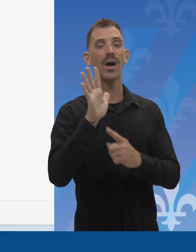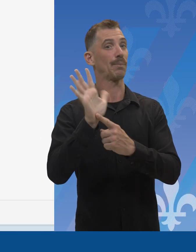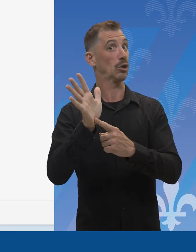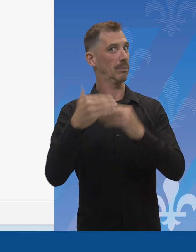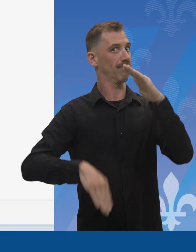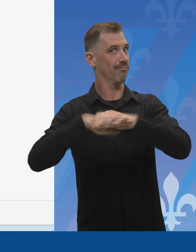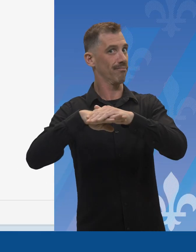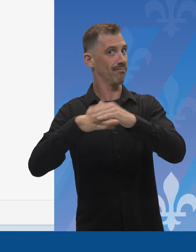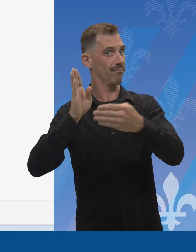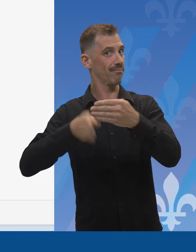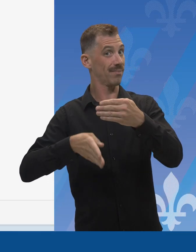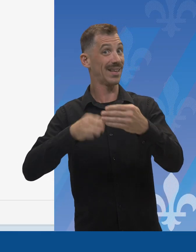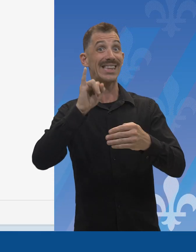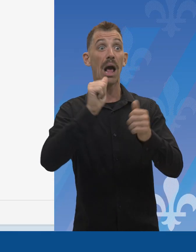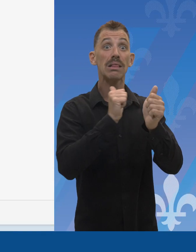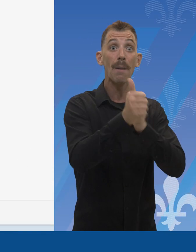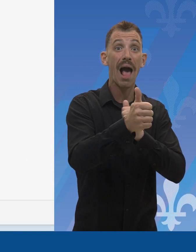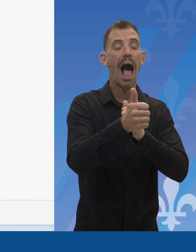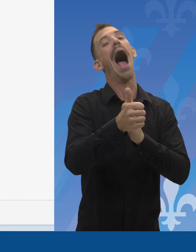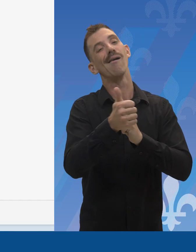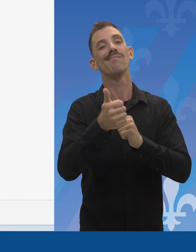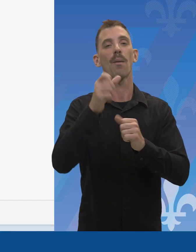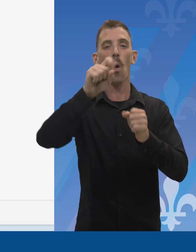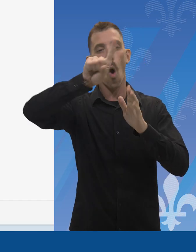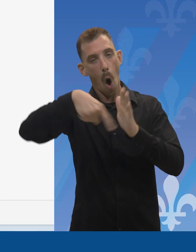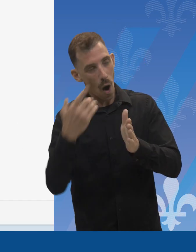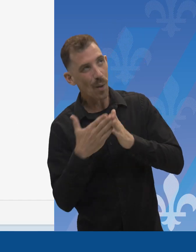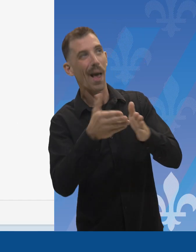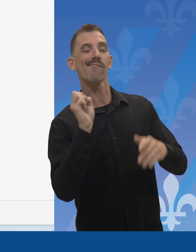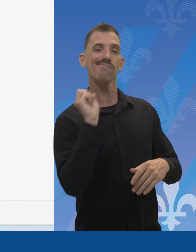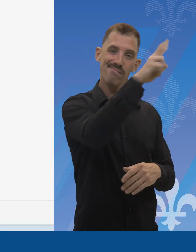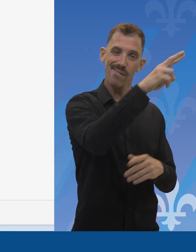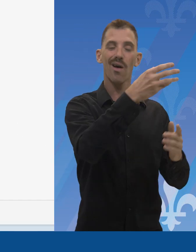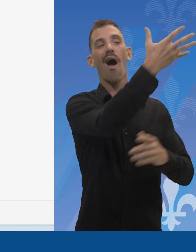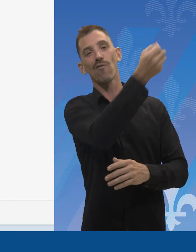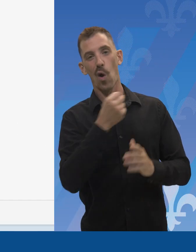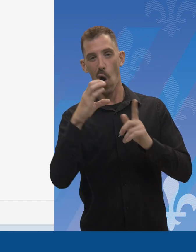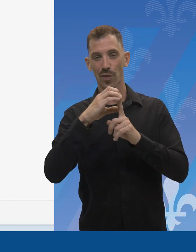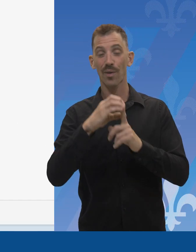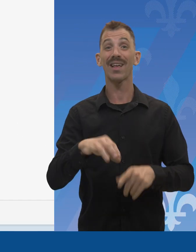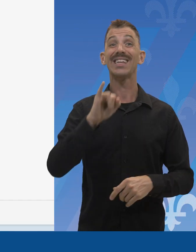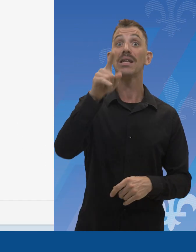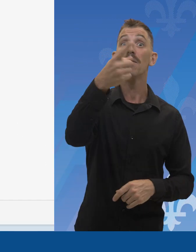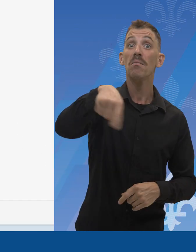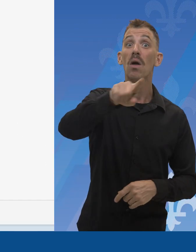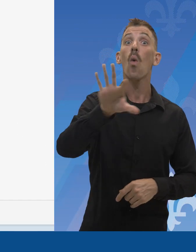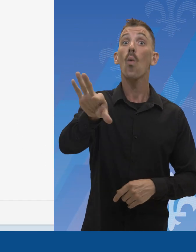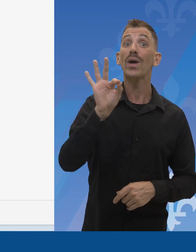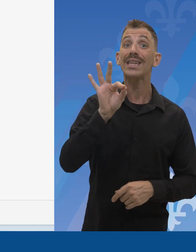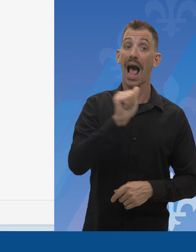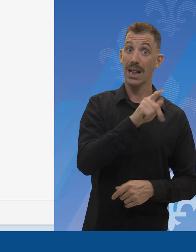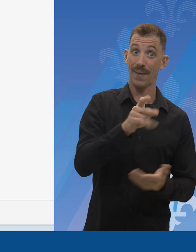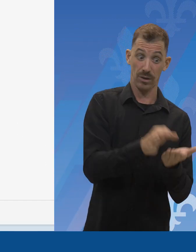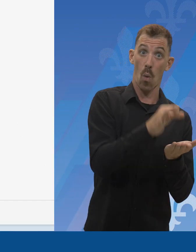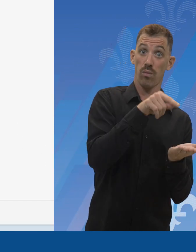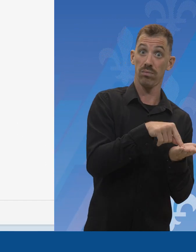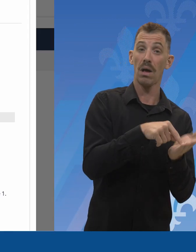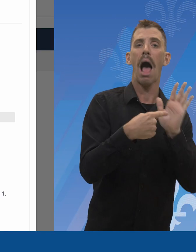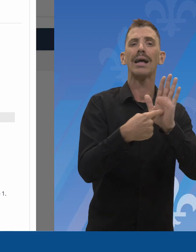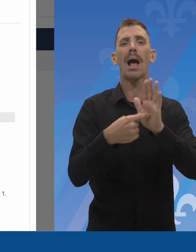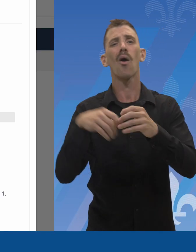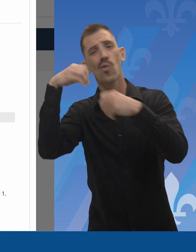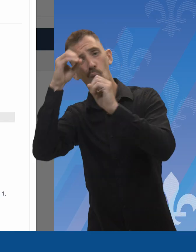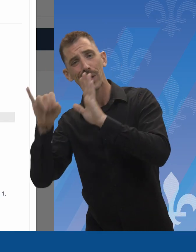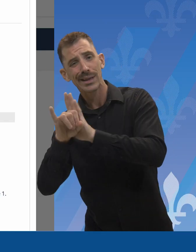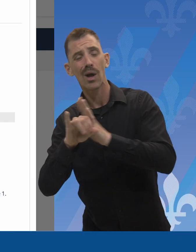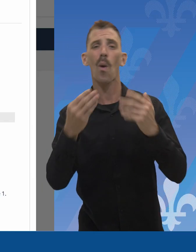de validation expire après 5 minutes. Si ce délai est dépassé, il est possible d'en demander un nouveau. Si vous choisissez une application